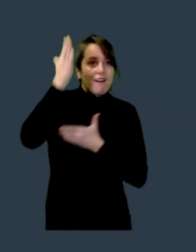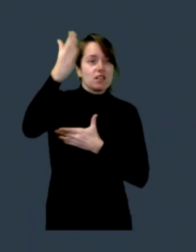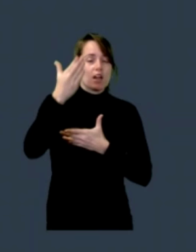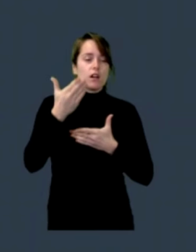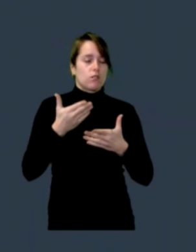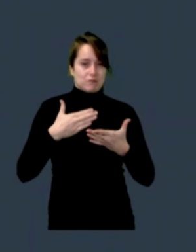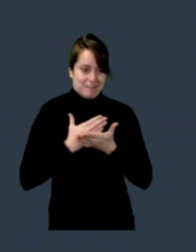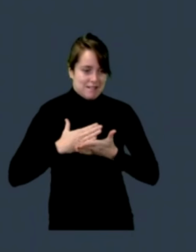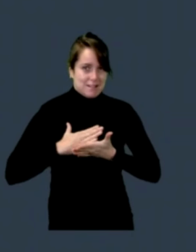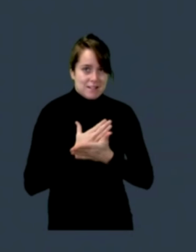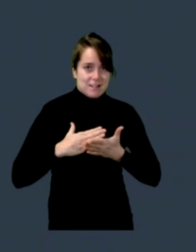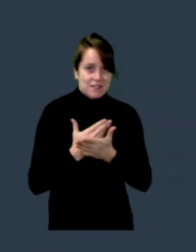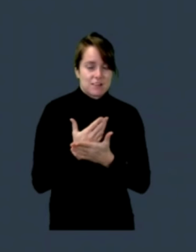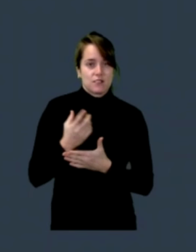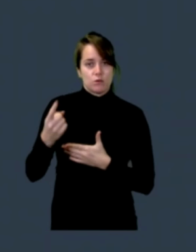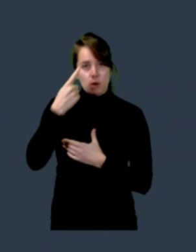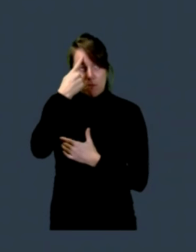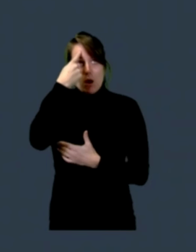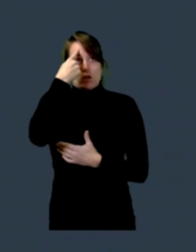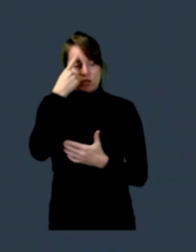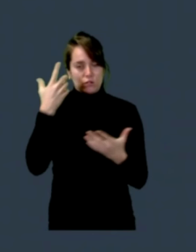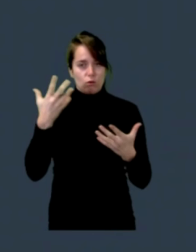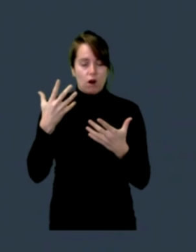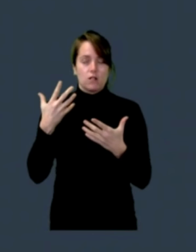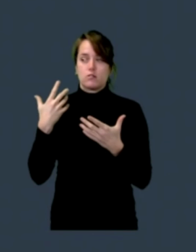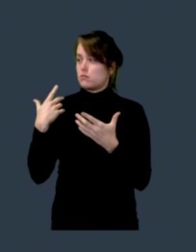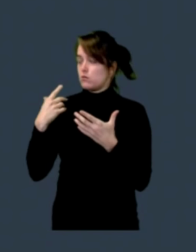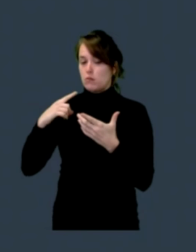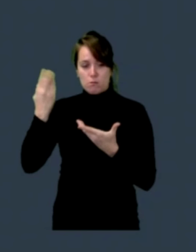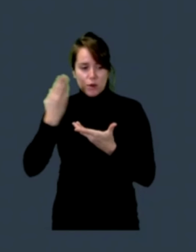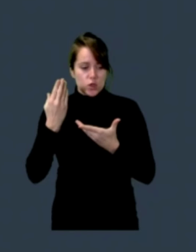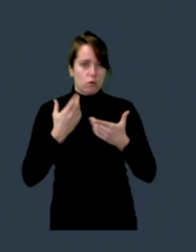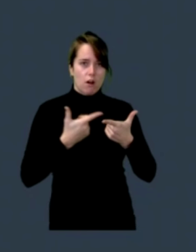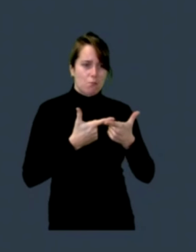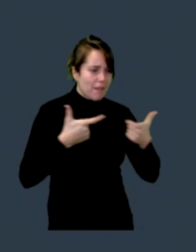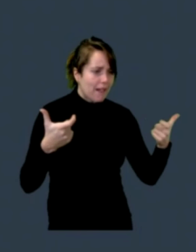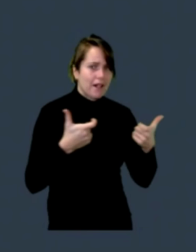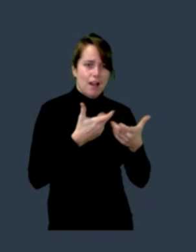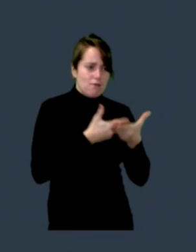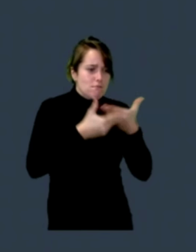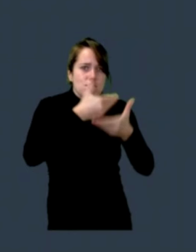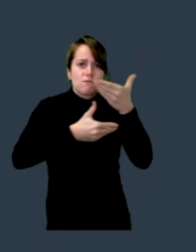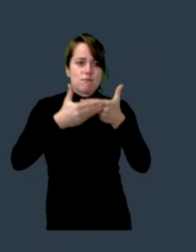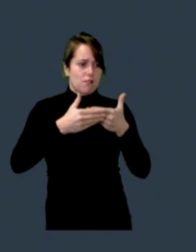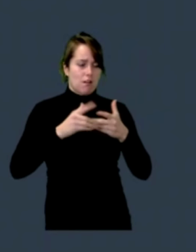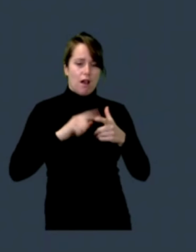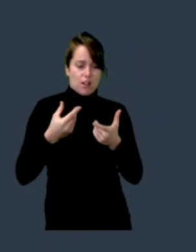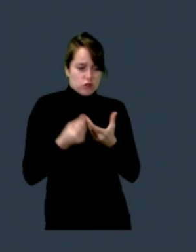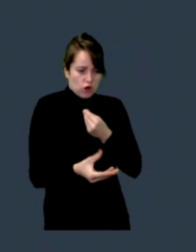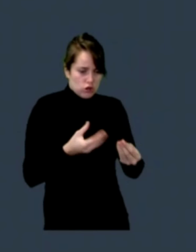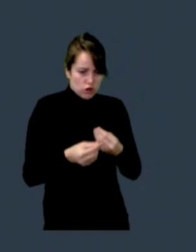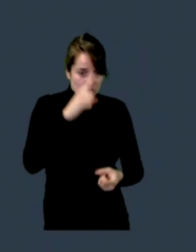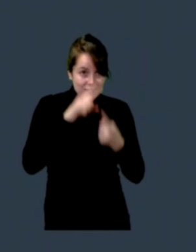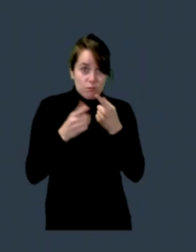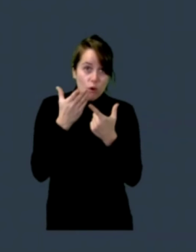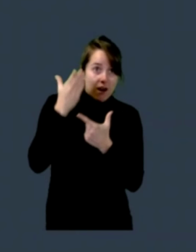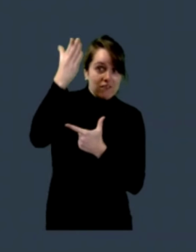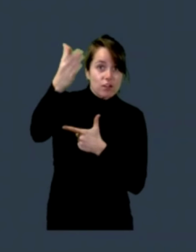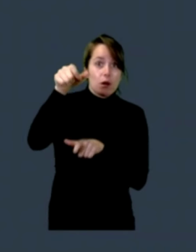a besoin de léguer aux générations qui nous suivent des équipements qui permettent de préparer la trace pour les générations